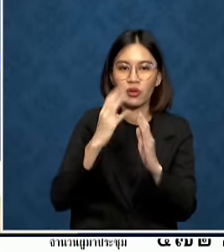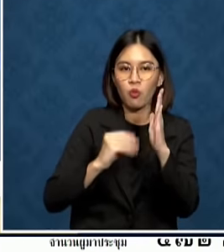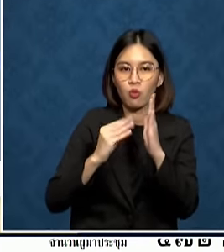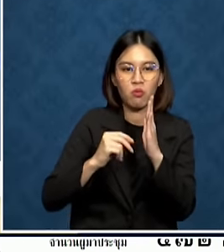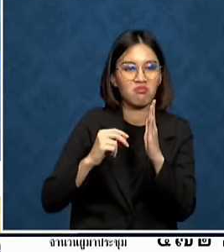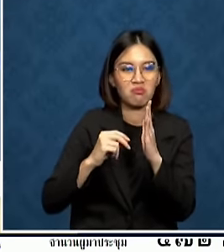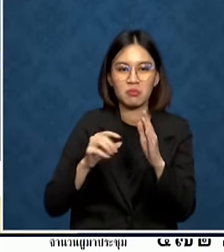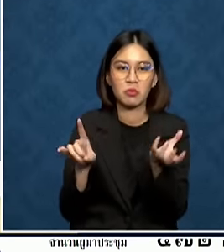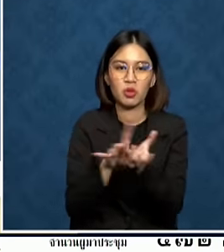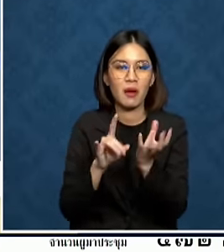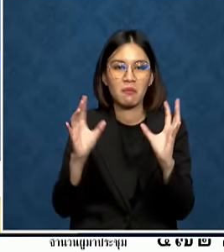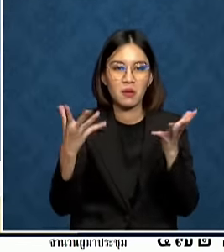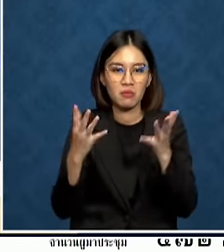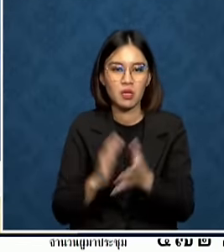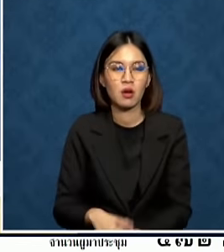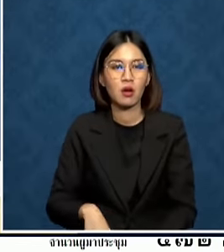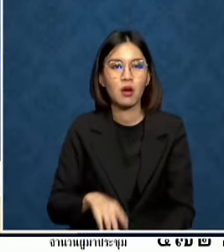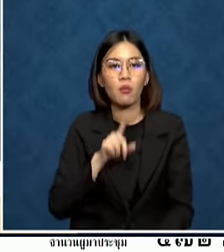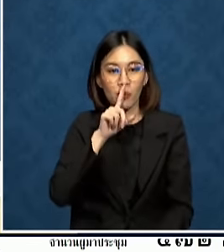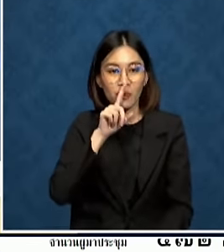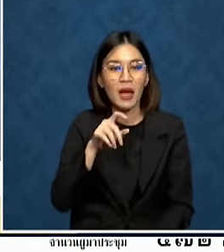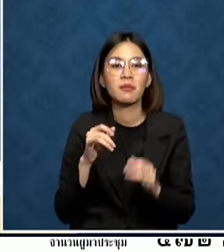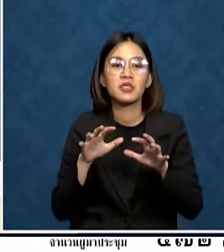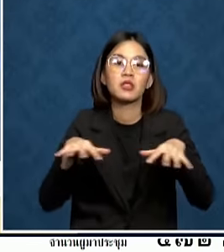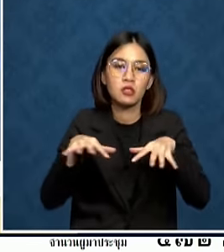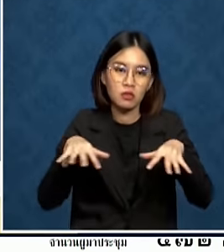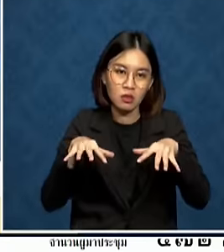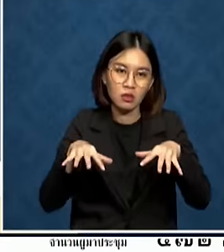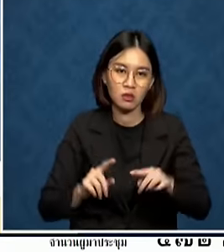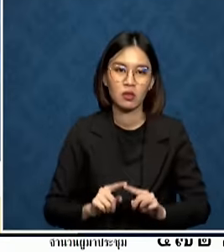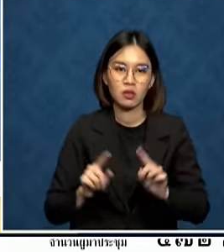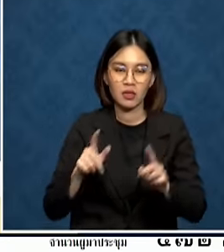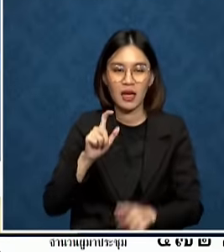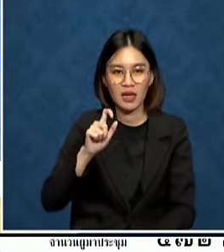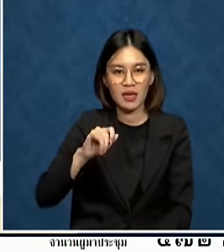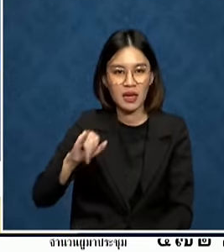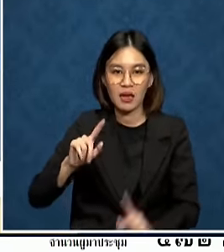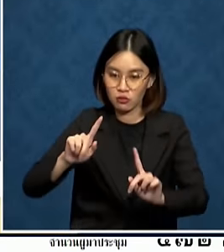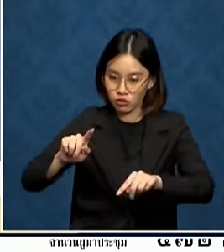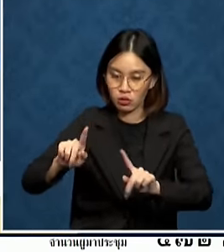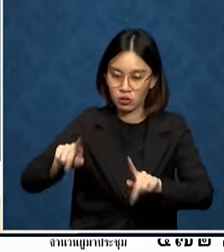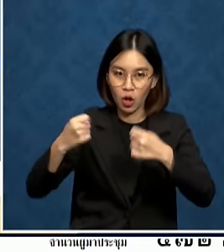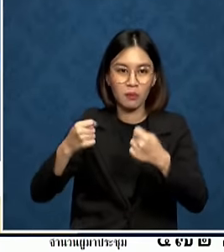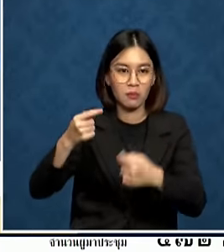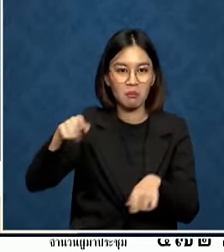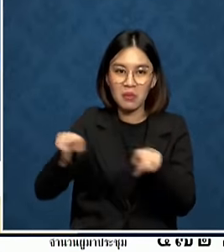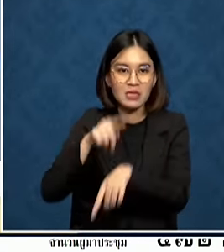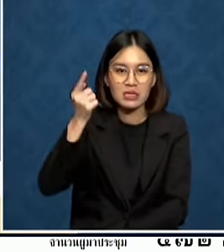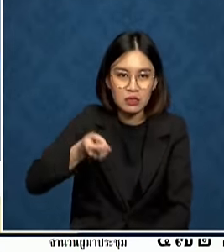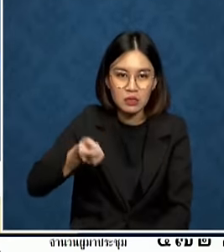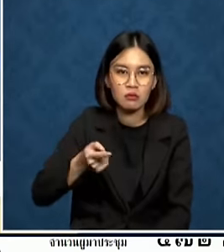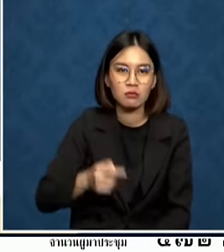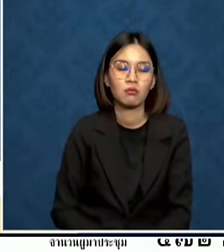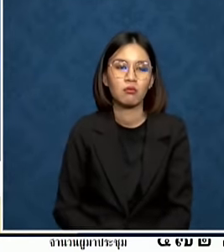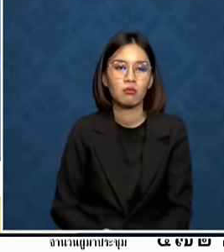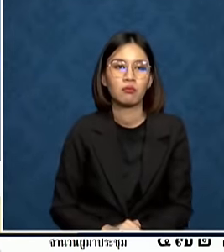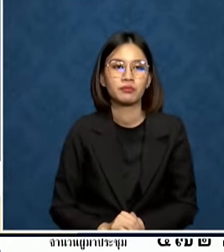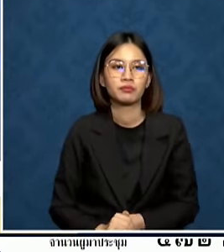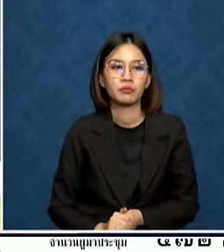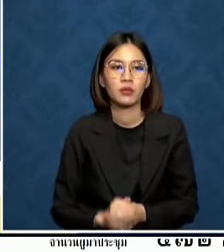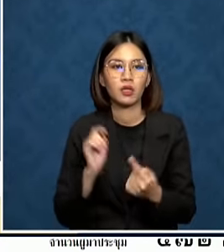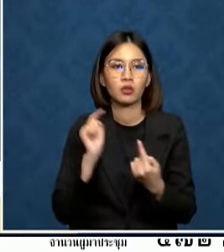ประสิทธิภาพนี่ผมยืนยันว่าผมถามเล่นๆนะครับแต่ AIตอบมาเหมือนจริงท่านประธานและเพื่อนสมาชิกครับ